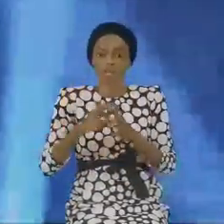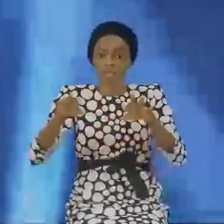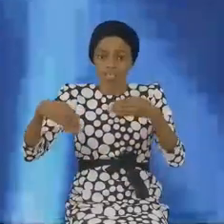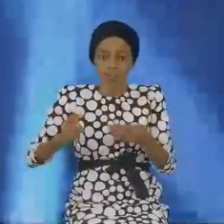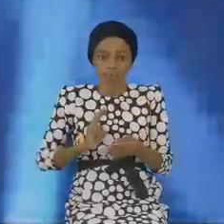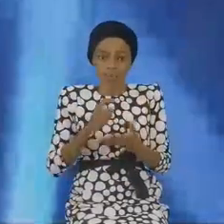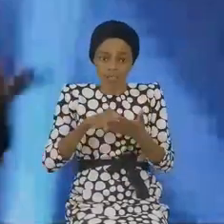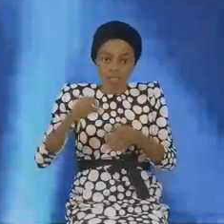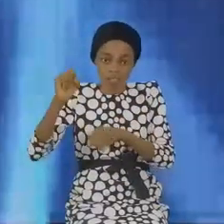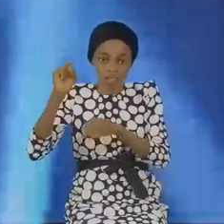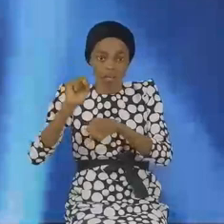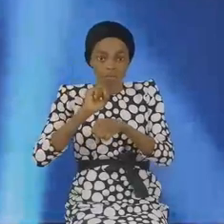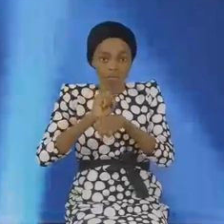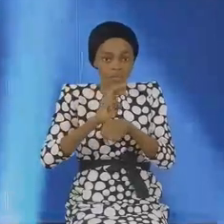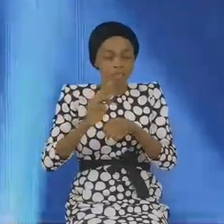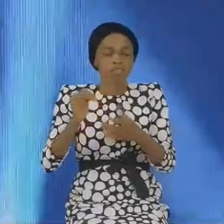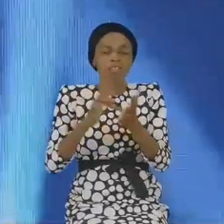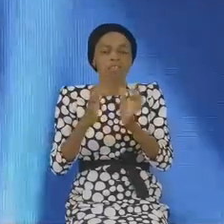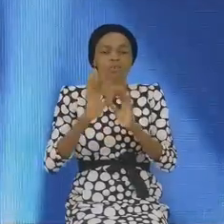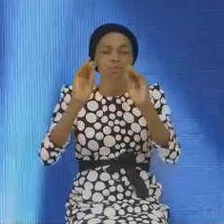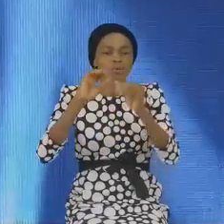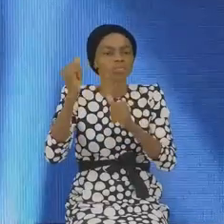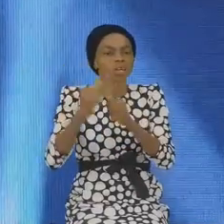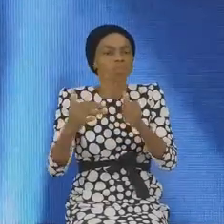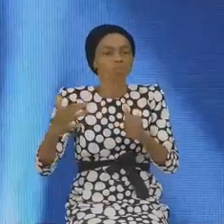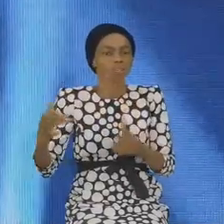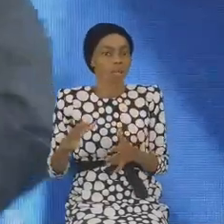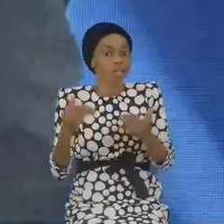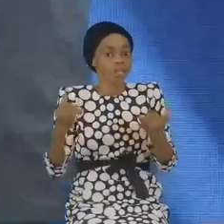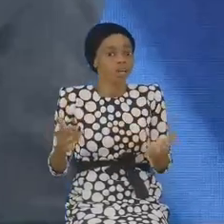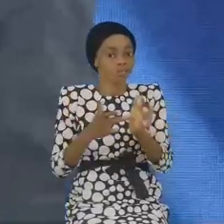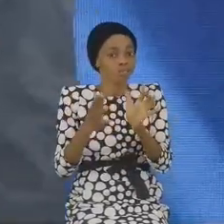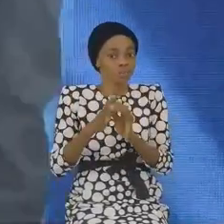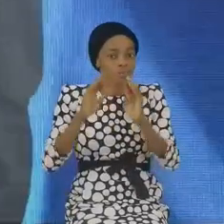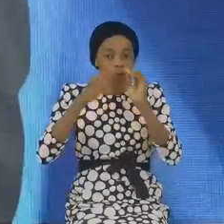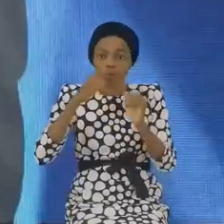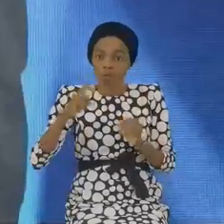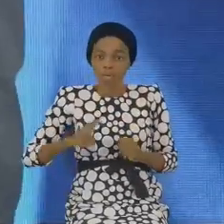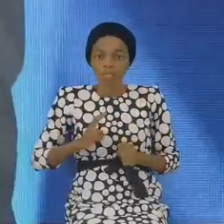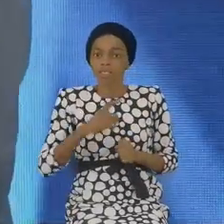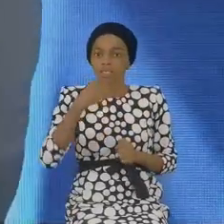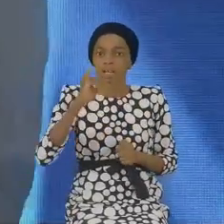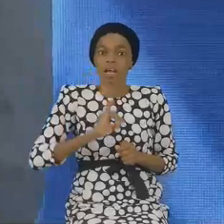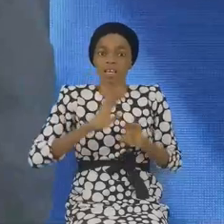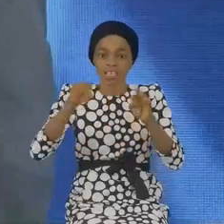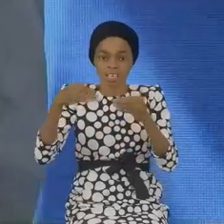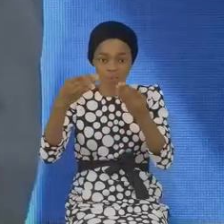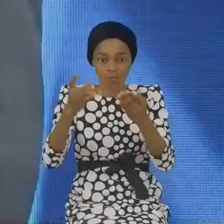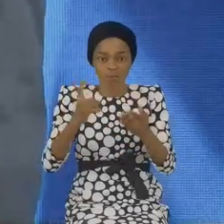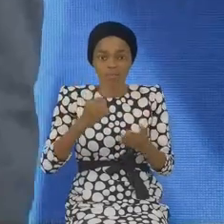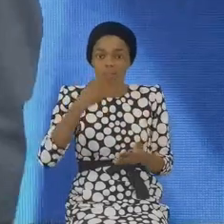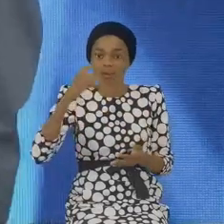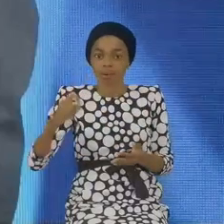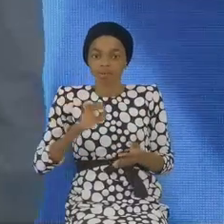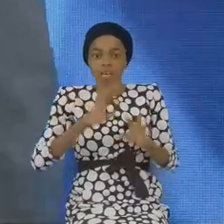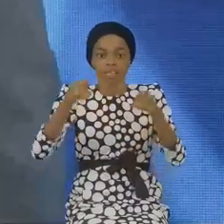quelque chose. Il enseignait tout. Maintenant, il nous commande. Il dit, je vous donne le bâton. Et je vous donne le ministère, je